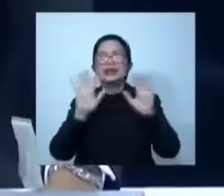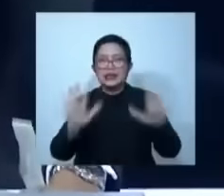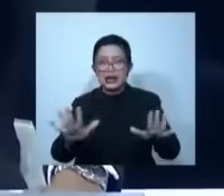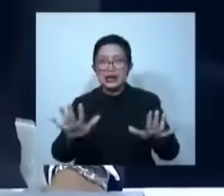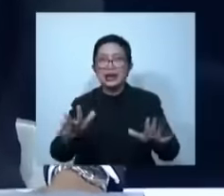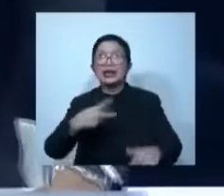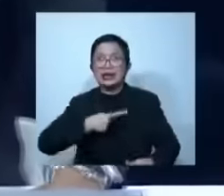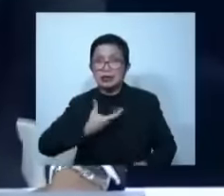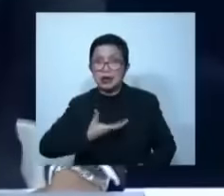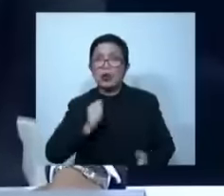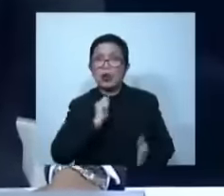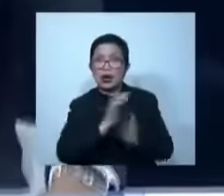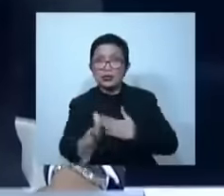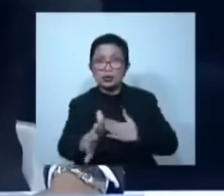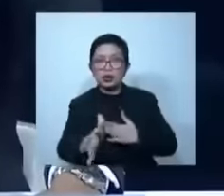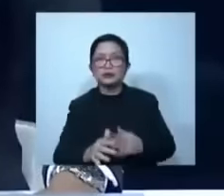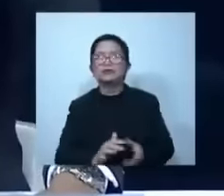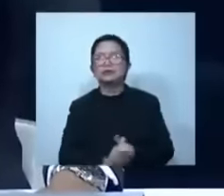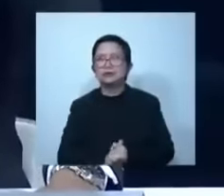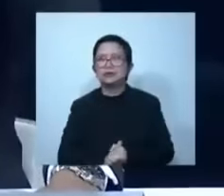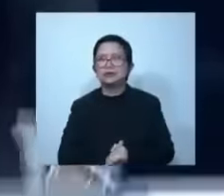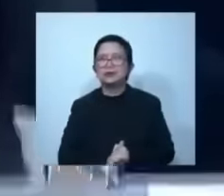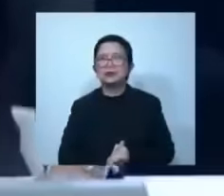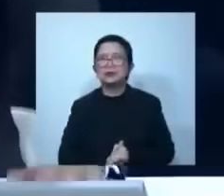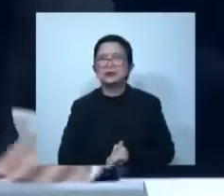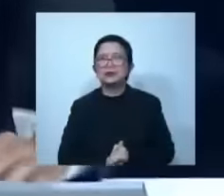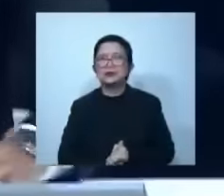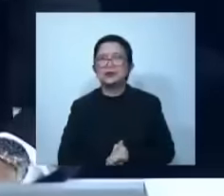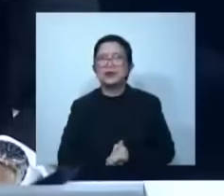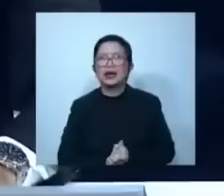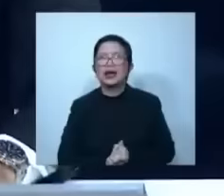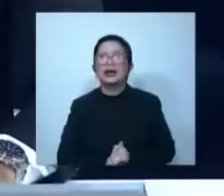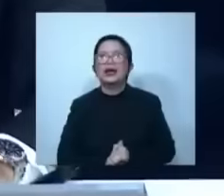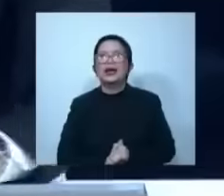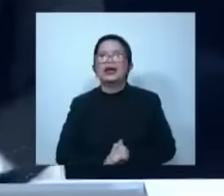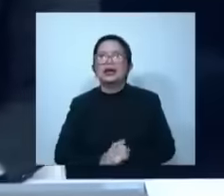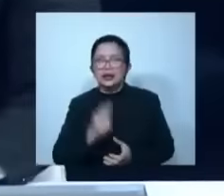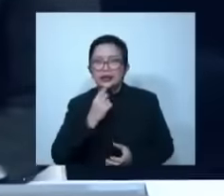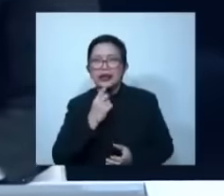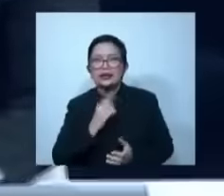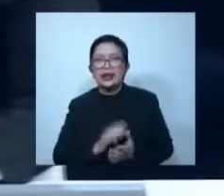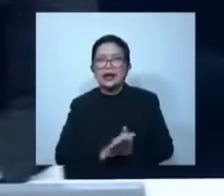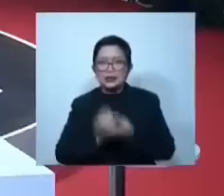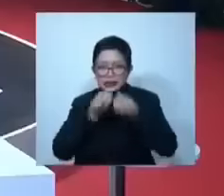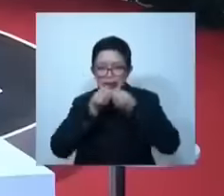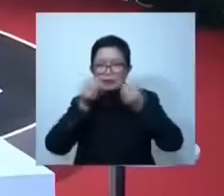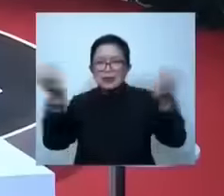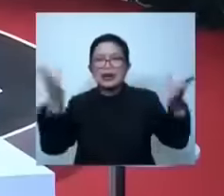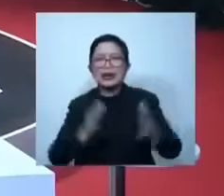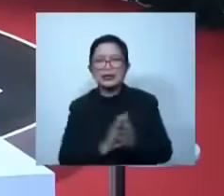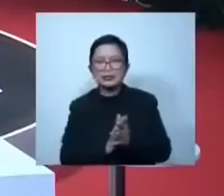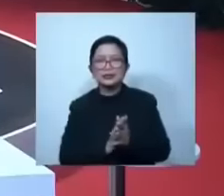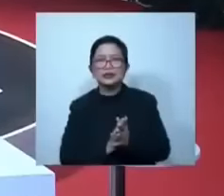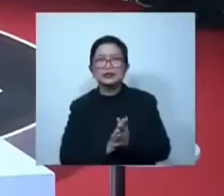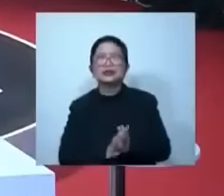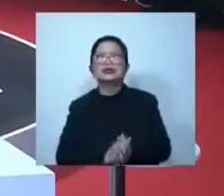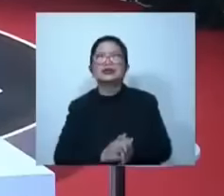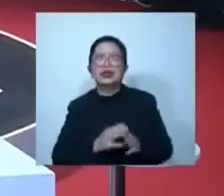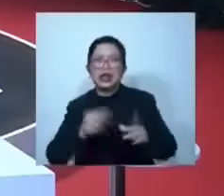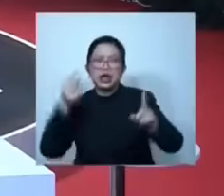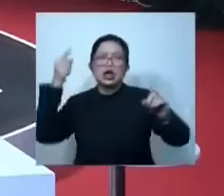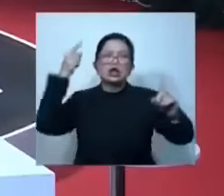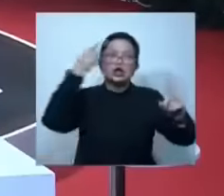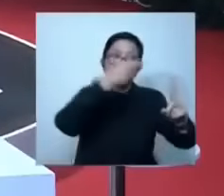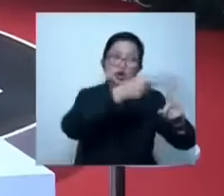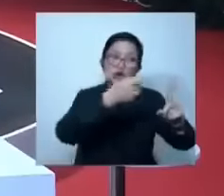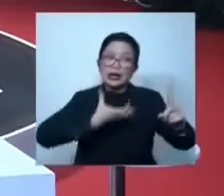ya. Akan lanjutkan untuk pasangan berikutnya yang dipenyampaian visi-misi oleh calon presiden nomor urut 3 kepada